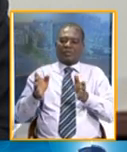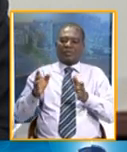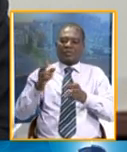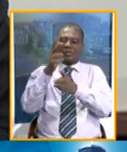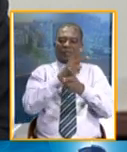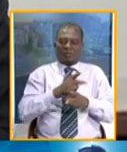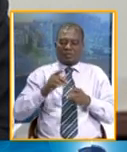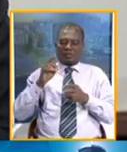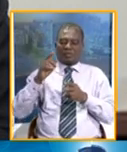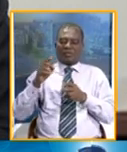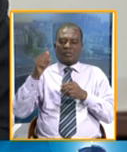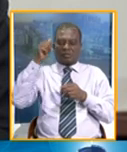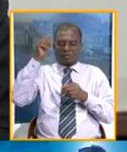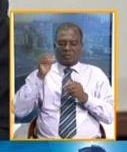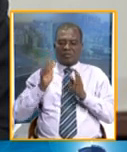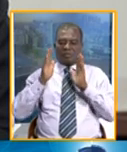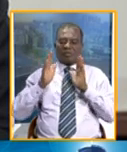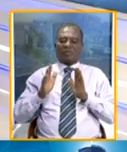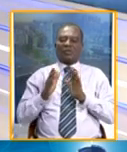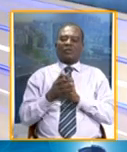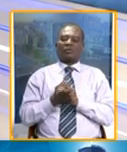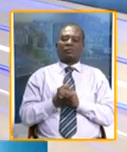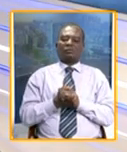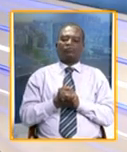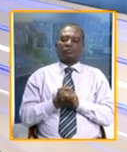d'État, ambassadeur Hippolyte Yeboué.